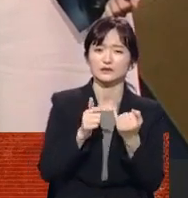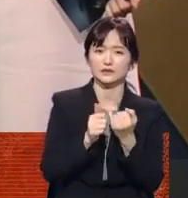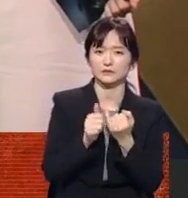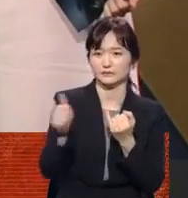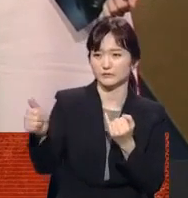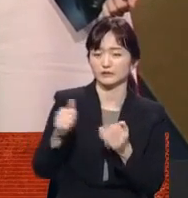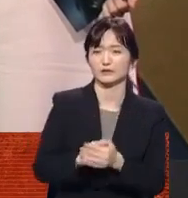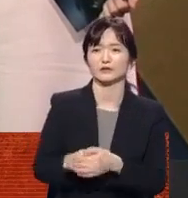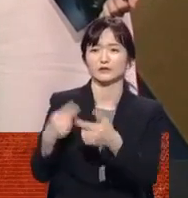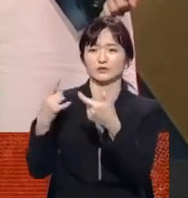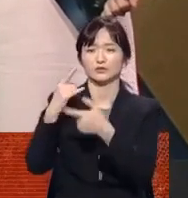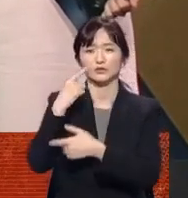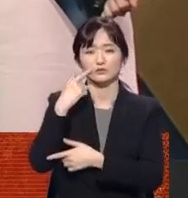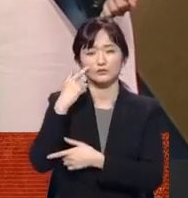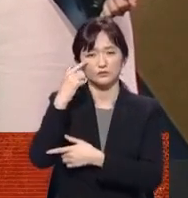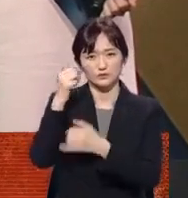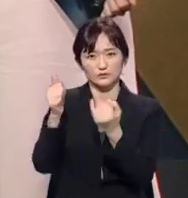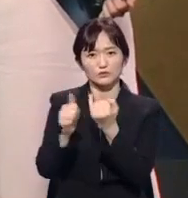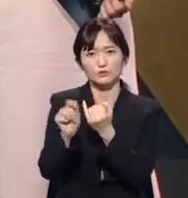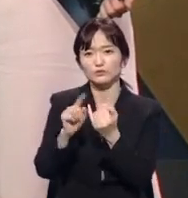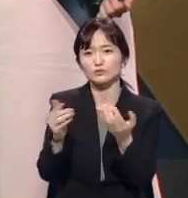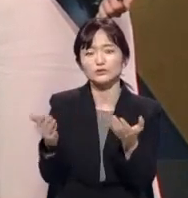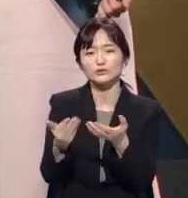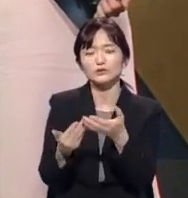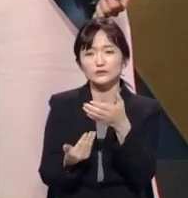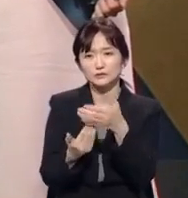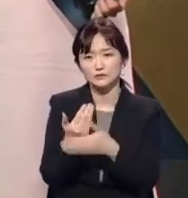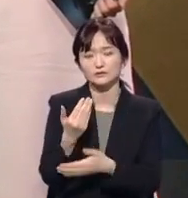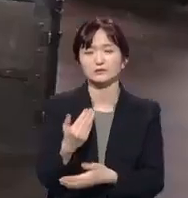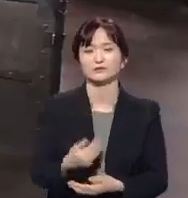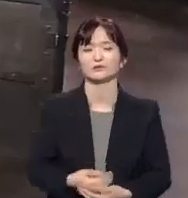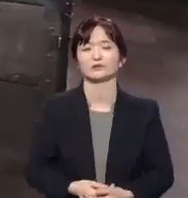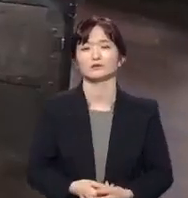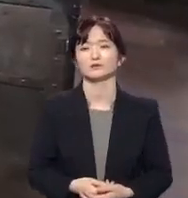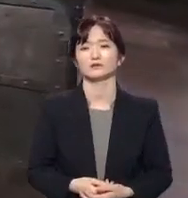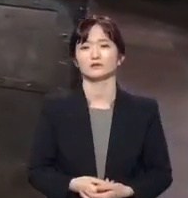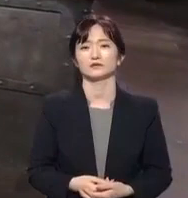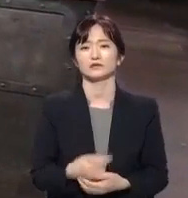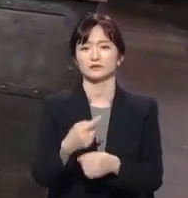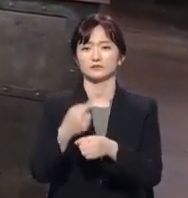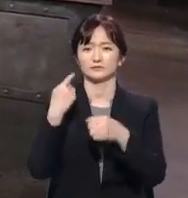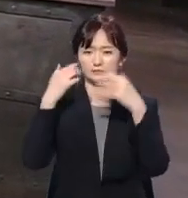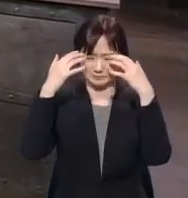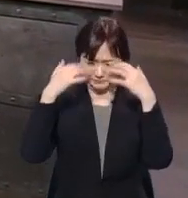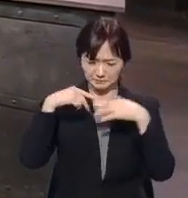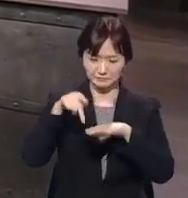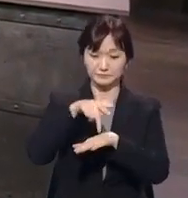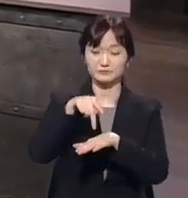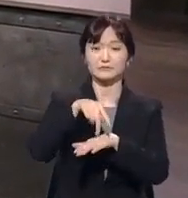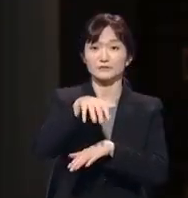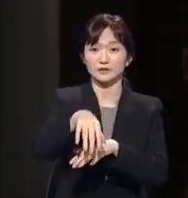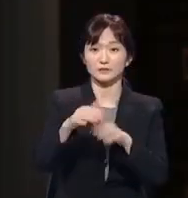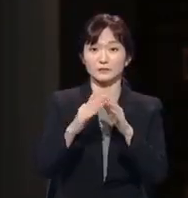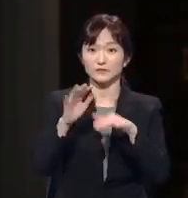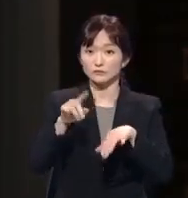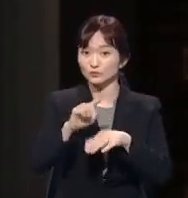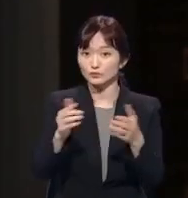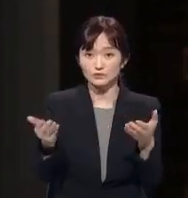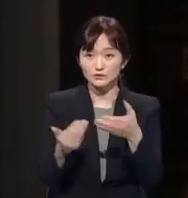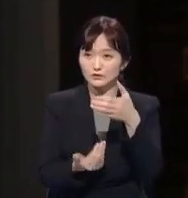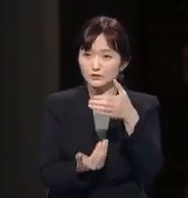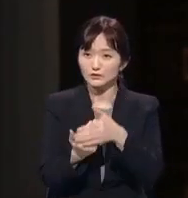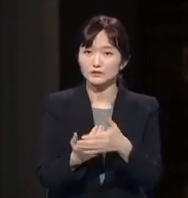고백 대체이 부부에게 무슨 일이 있었던 걸까요 자 지난해 여름 필리핀의 한 마을에서 도대체 어떤